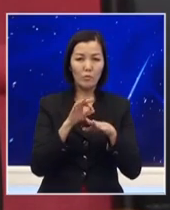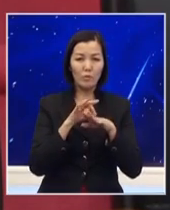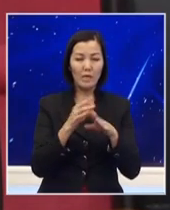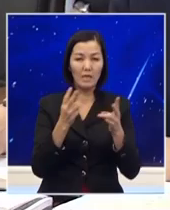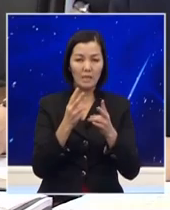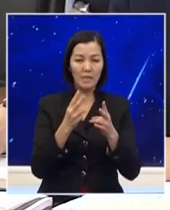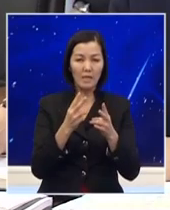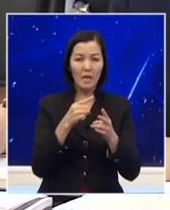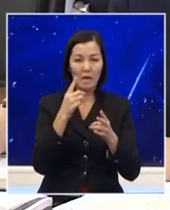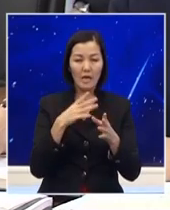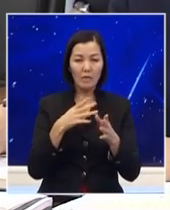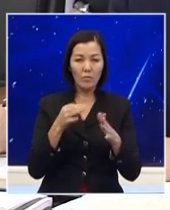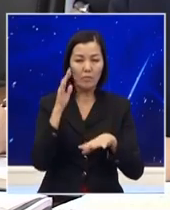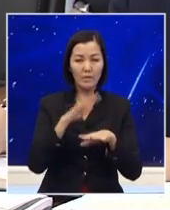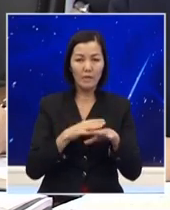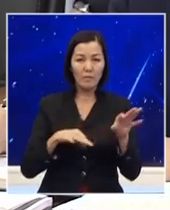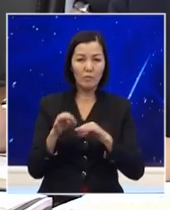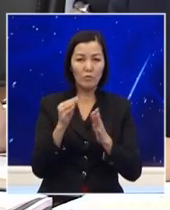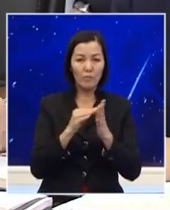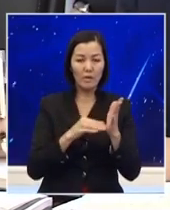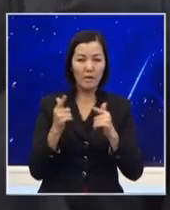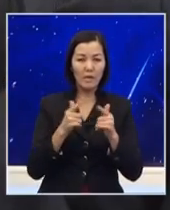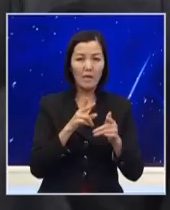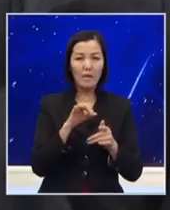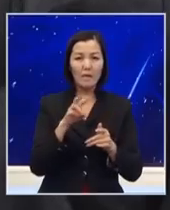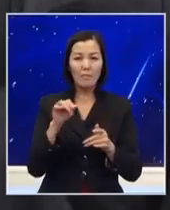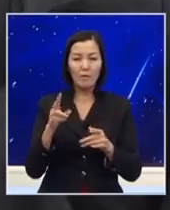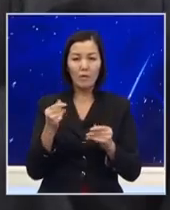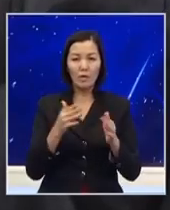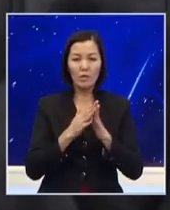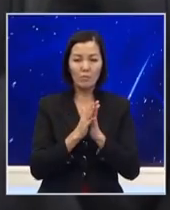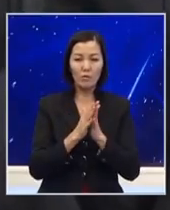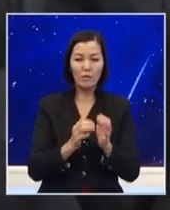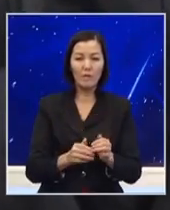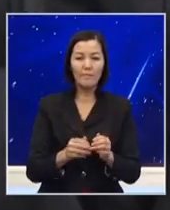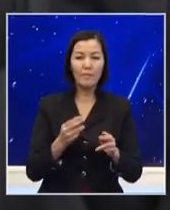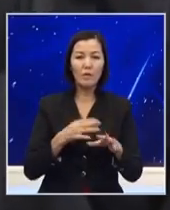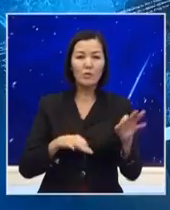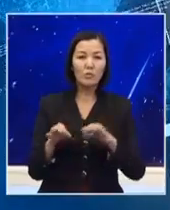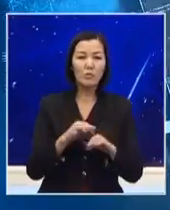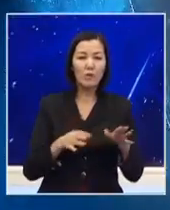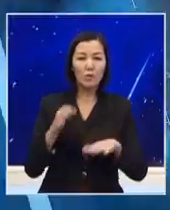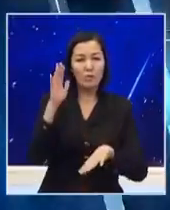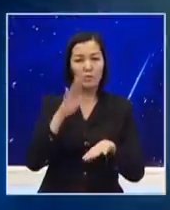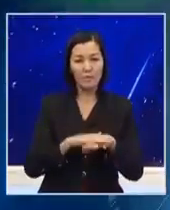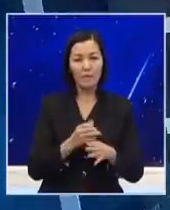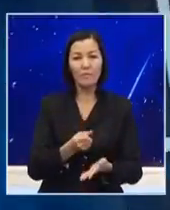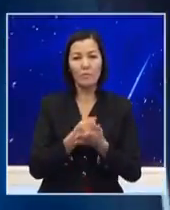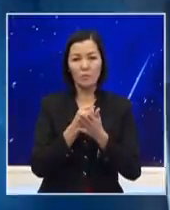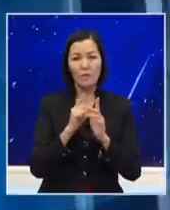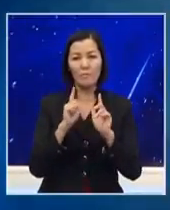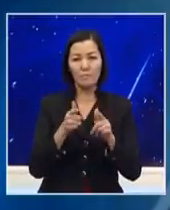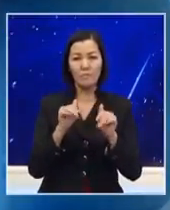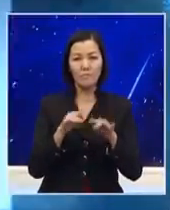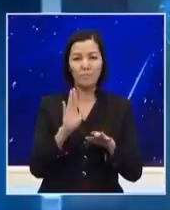жеткізді. Амандық Баталовтан жобалық сметалық құжатына 2 миллион теңге бөлуді өтінді. Бұл жобаға да облыс басшысы қолдау білдірді.